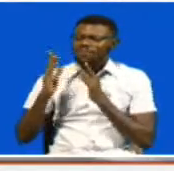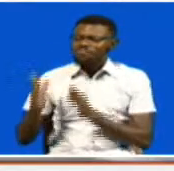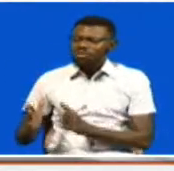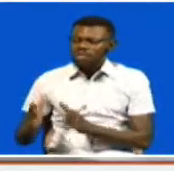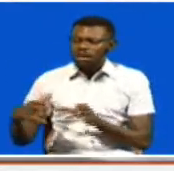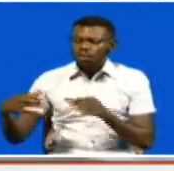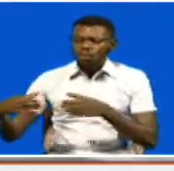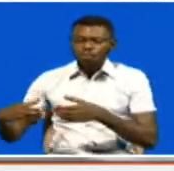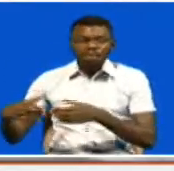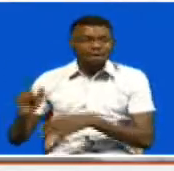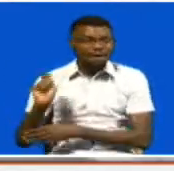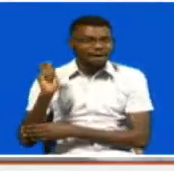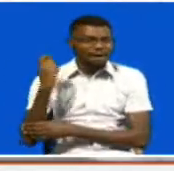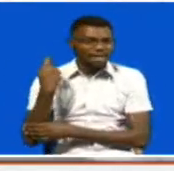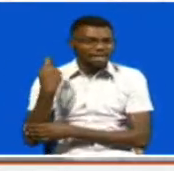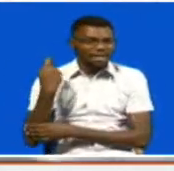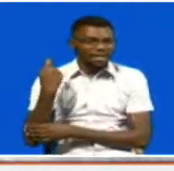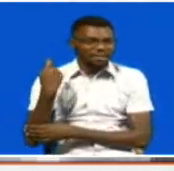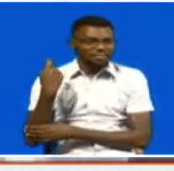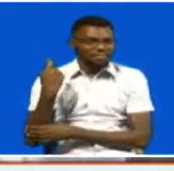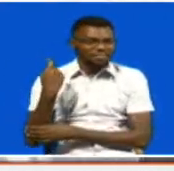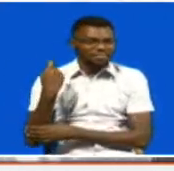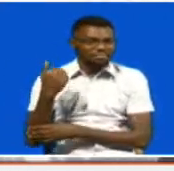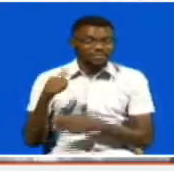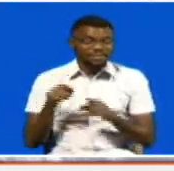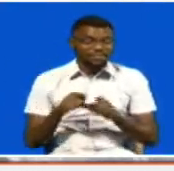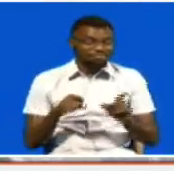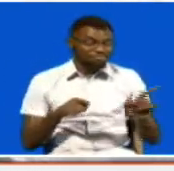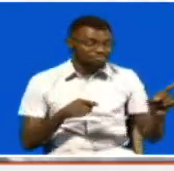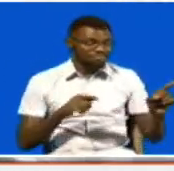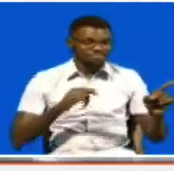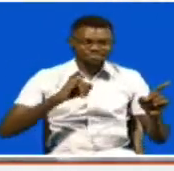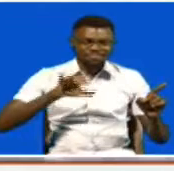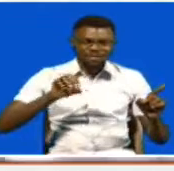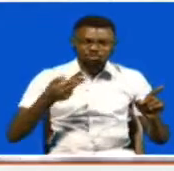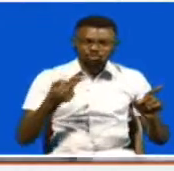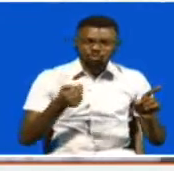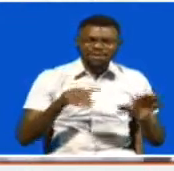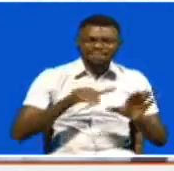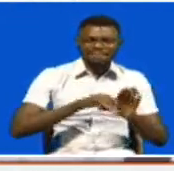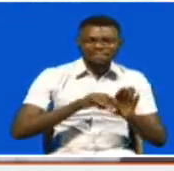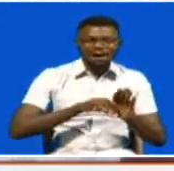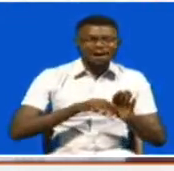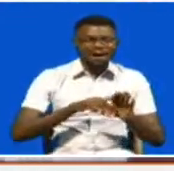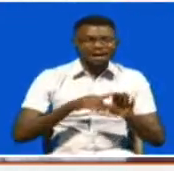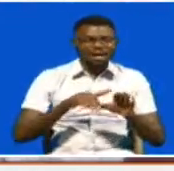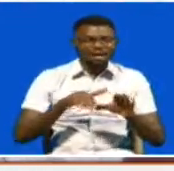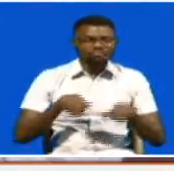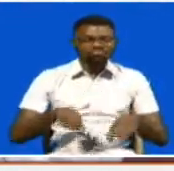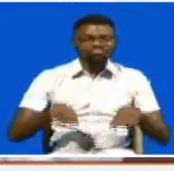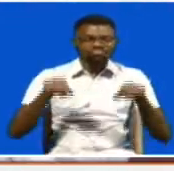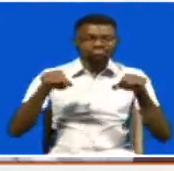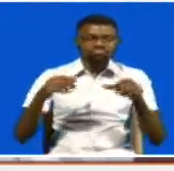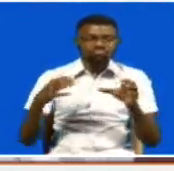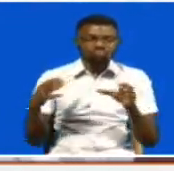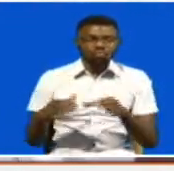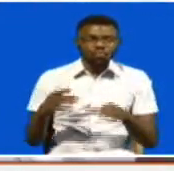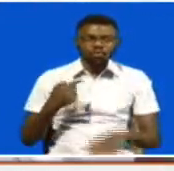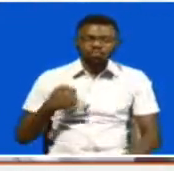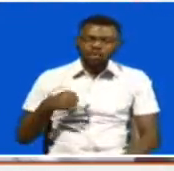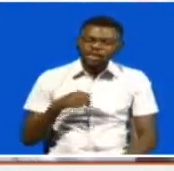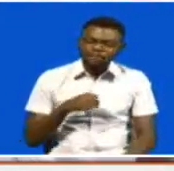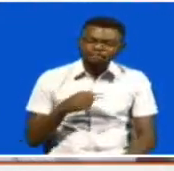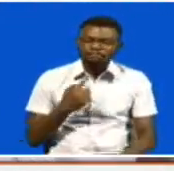wanahabari hapa nchini, na bwana John ni mmoja wa wakubwa wetu. We are condoling with you,